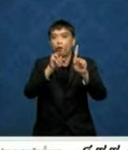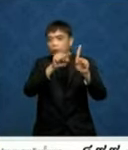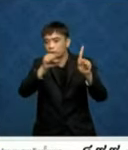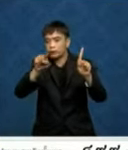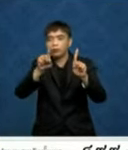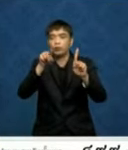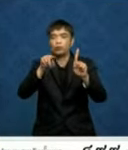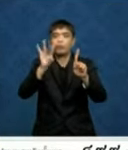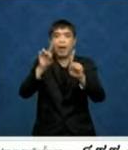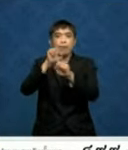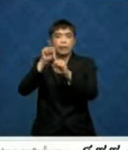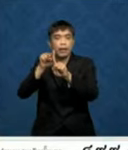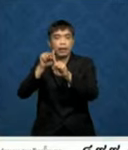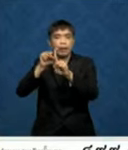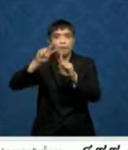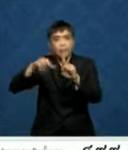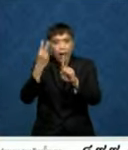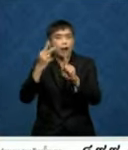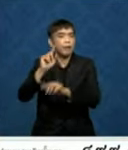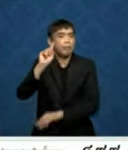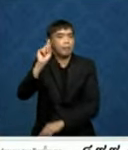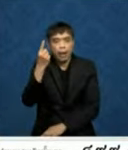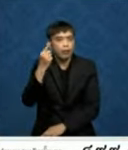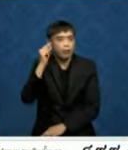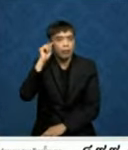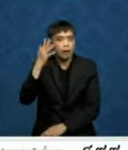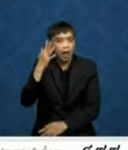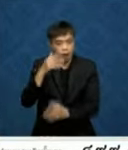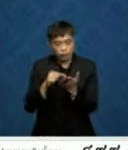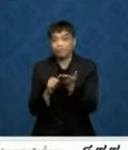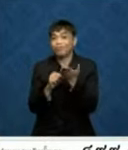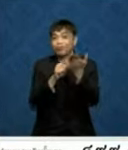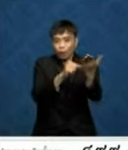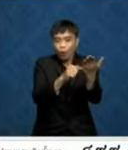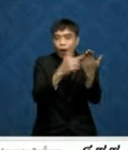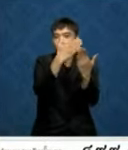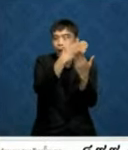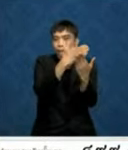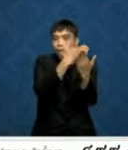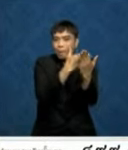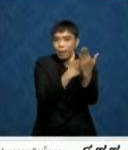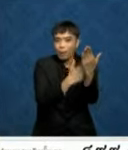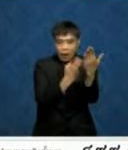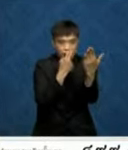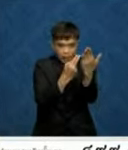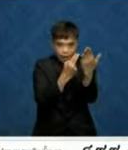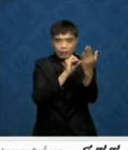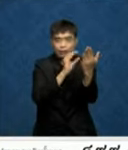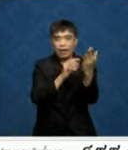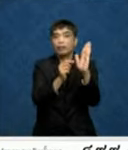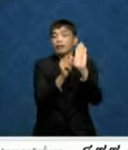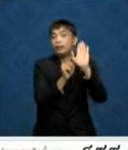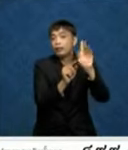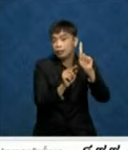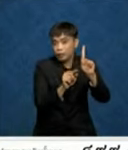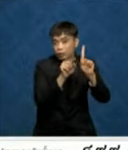ารซึ่งก็ดีนะครับจะได้เป็นลายลักษณ์อักษรท่านชี้แจงมาเป็นเอกสารนี้ครับท่านบอกว่าตัวเลข